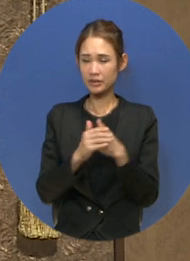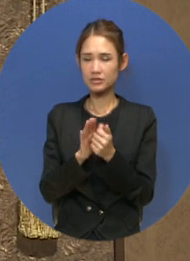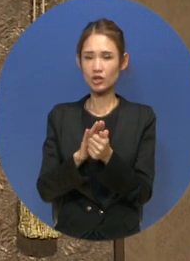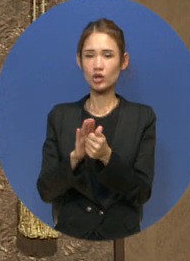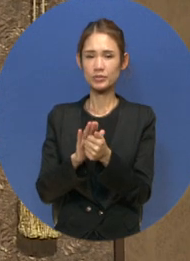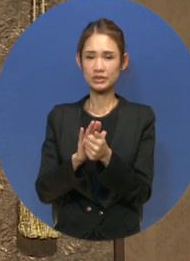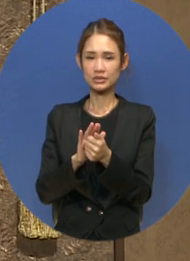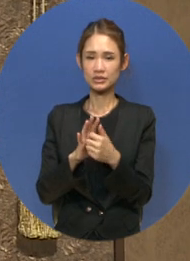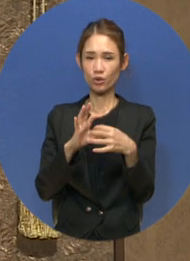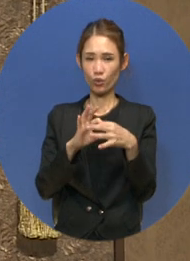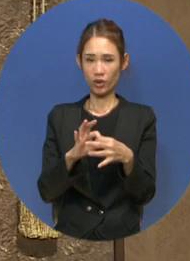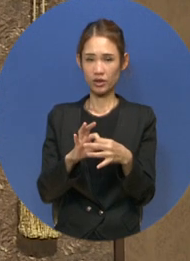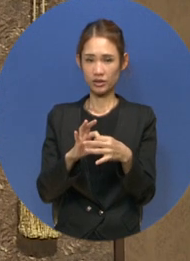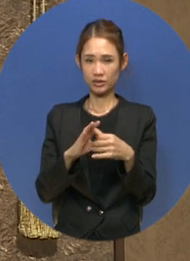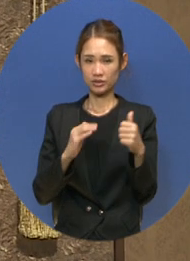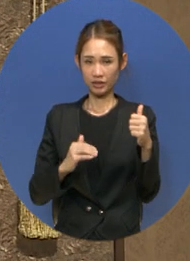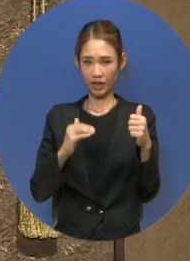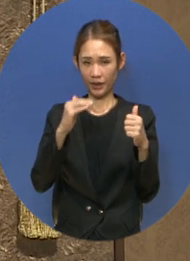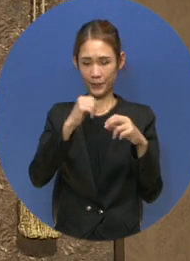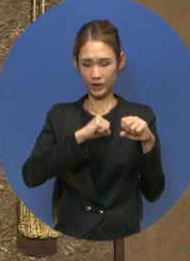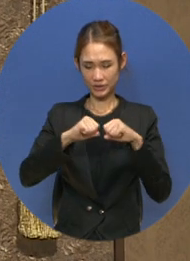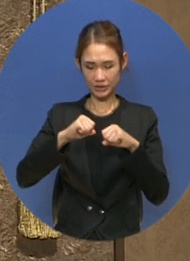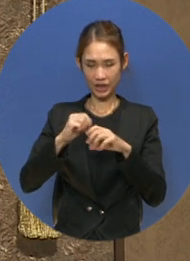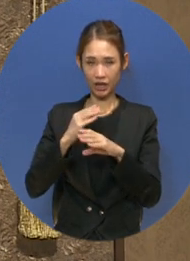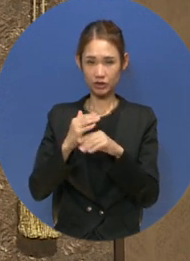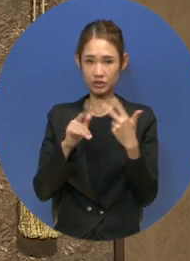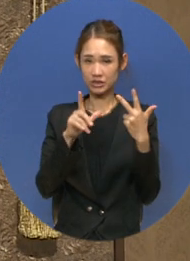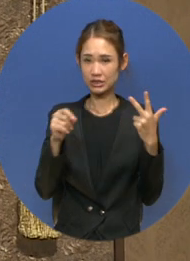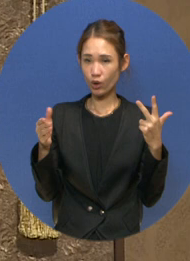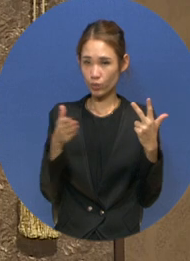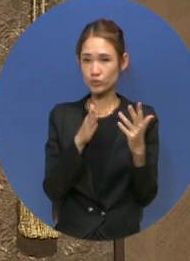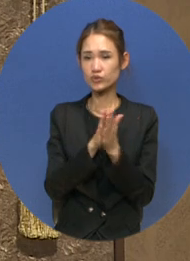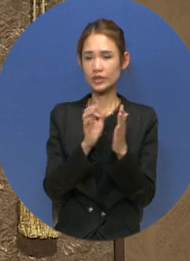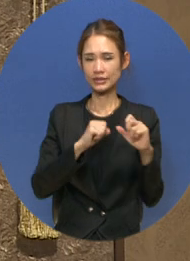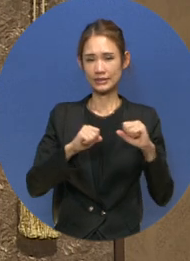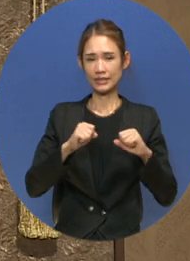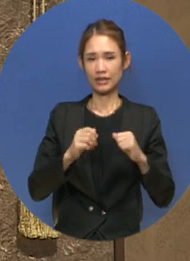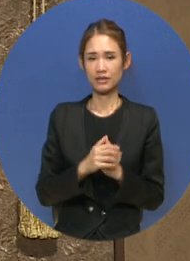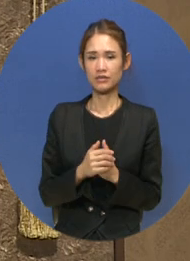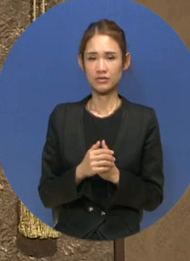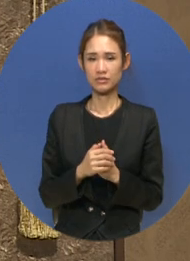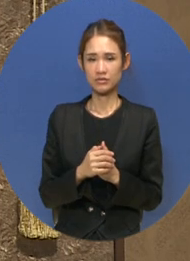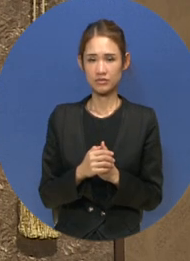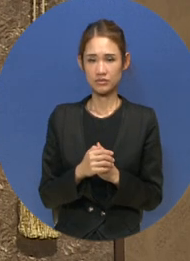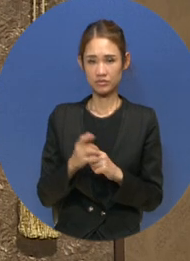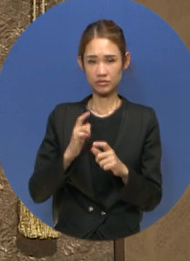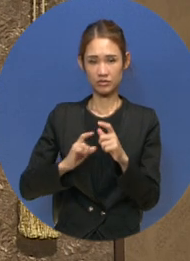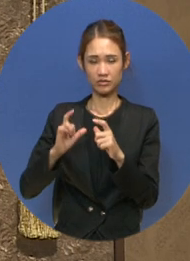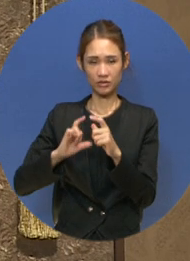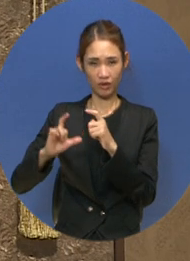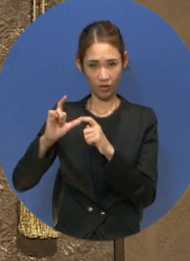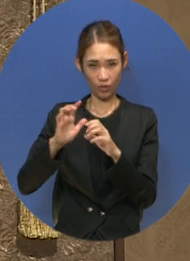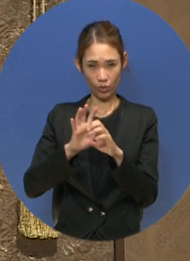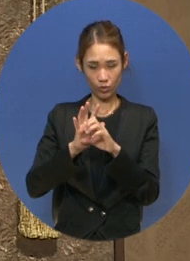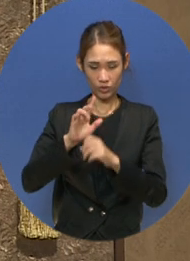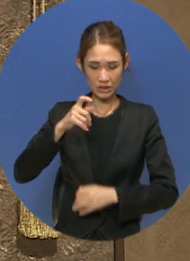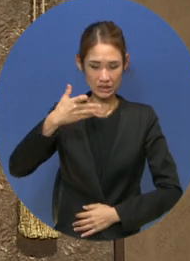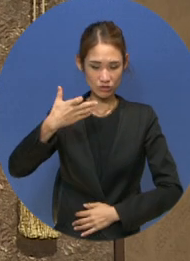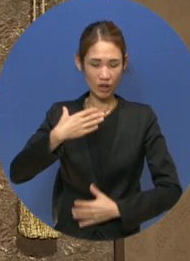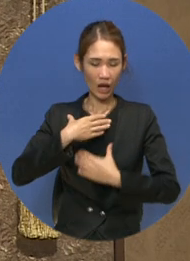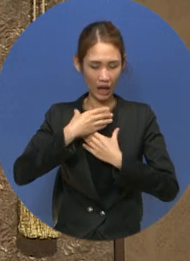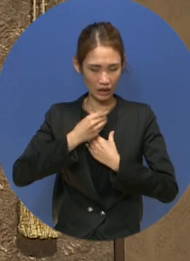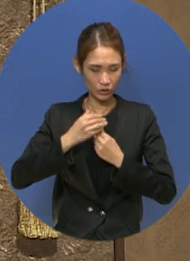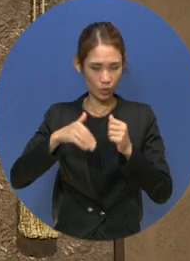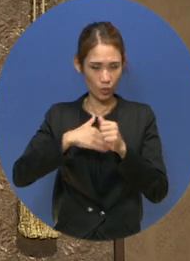서비스에 대한 부분은 단계별로 시행을 하고 있습니다. 7월부터 시행을 하고 있고요. 예. 그 단계가 점점 이제 코로나가 안정이